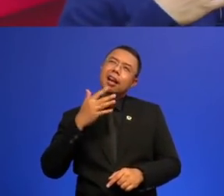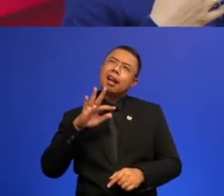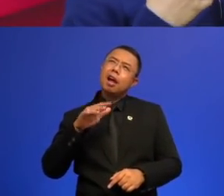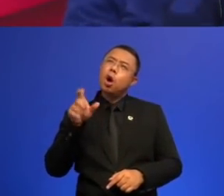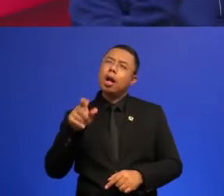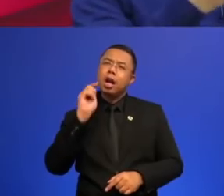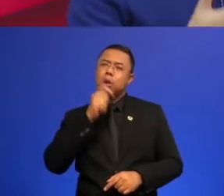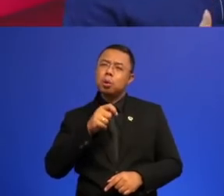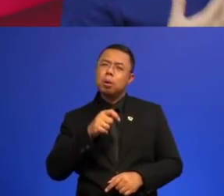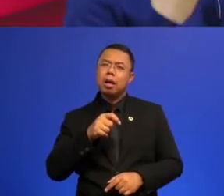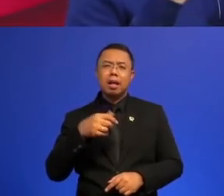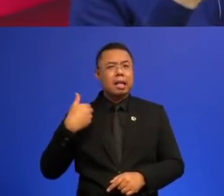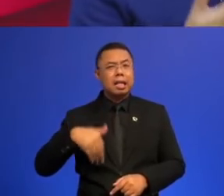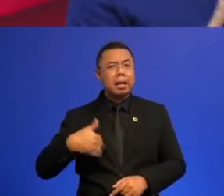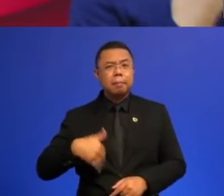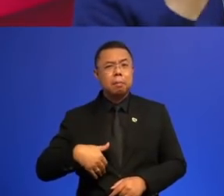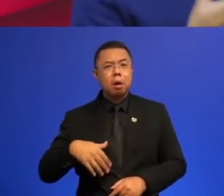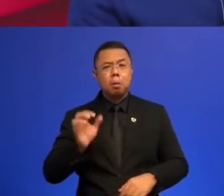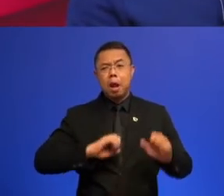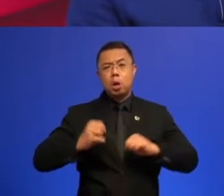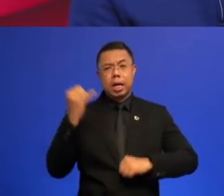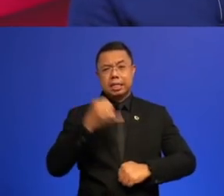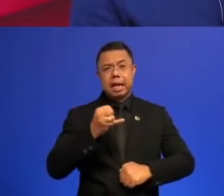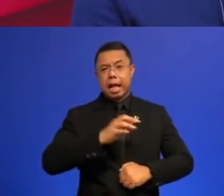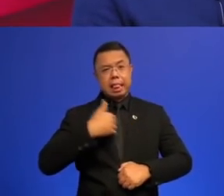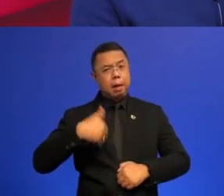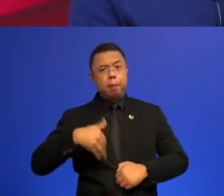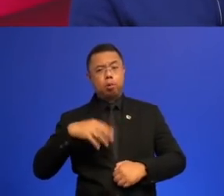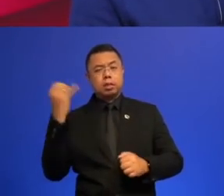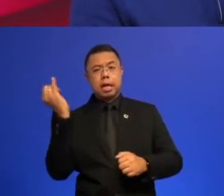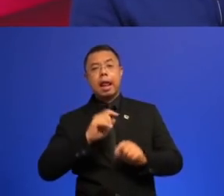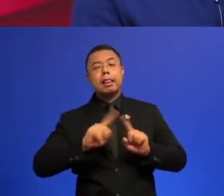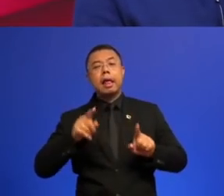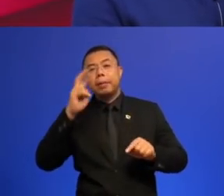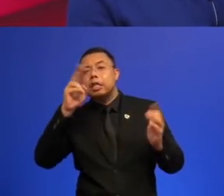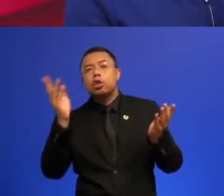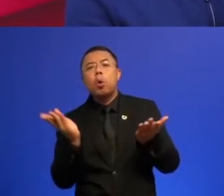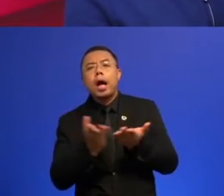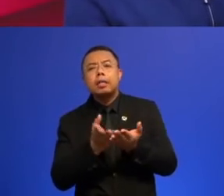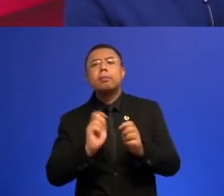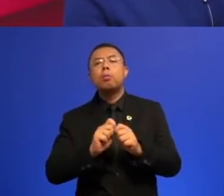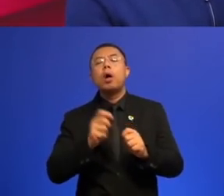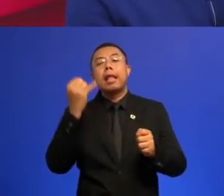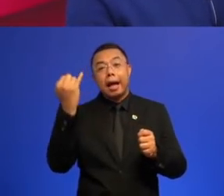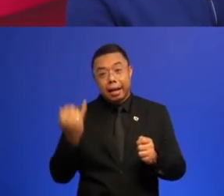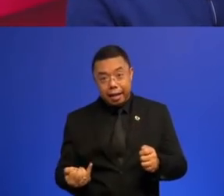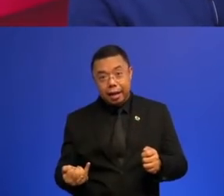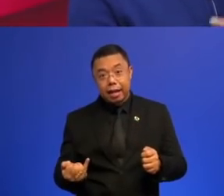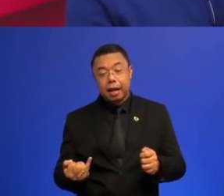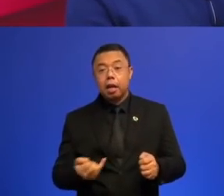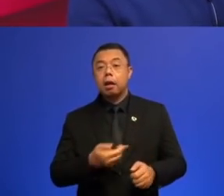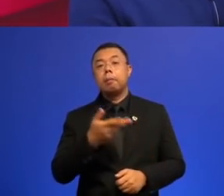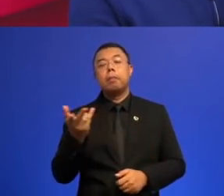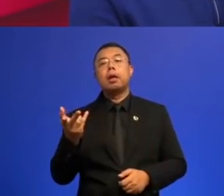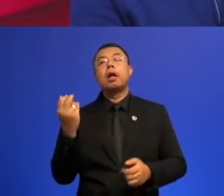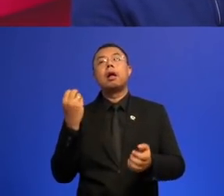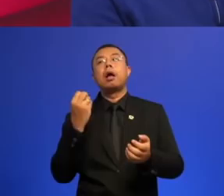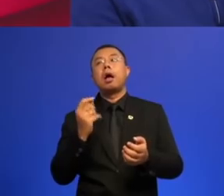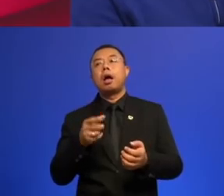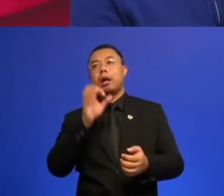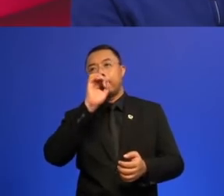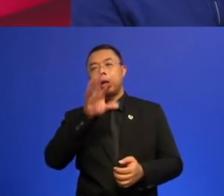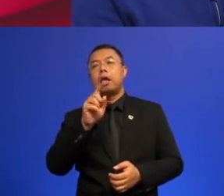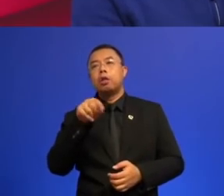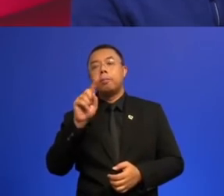tua kan mereka tidak mau berbuat jahat ke anak atau melakukan kesalahan. Tapi karena keadaan yang membuat akhirnya mereka senang melakukan kesalahan. Saya ngomong